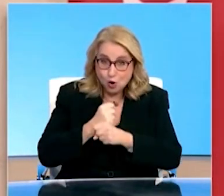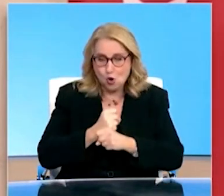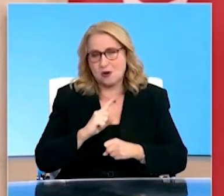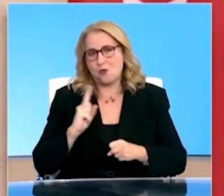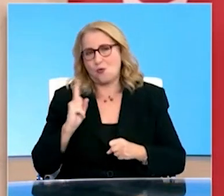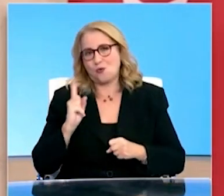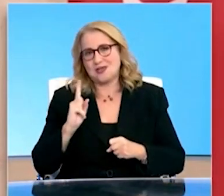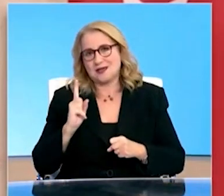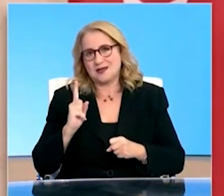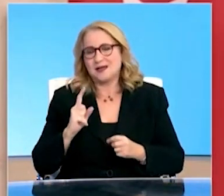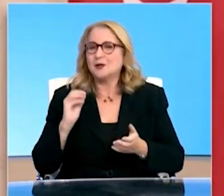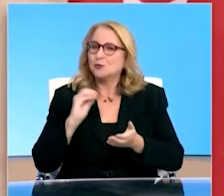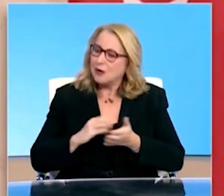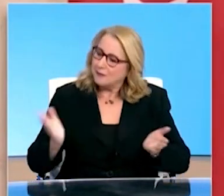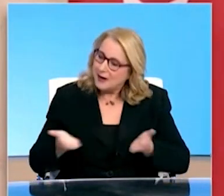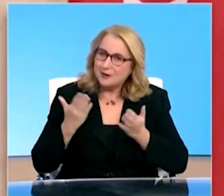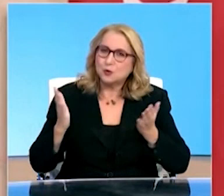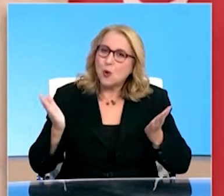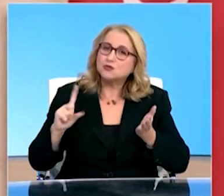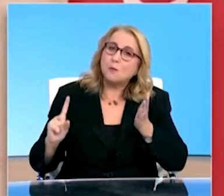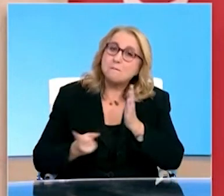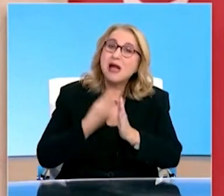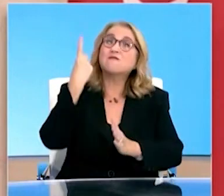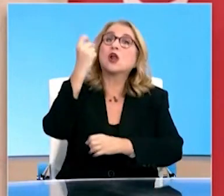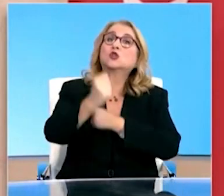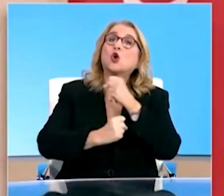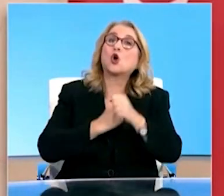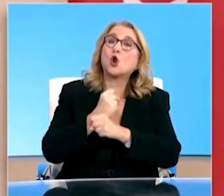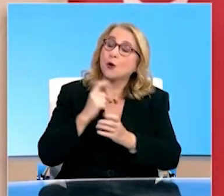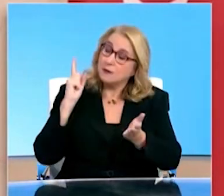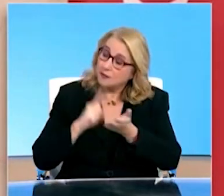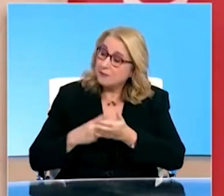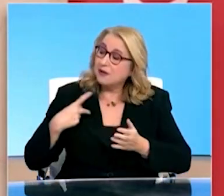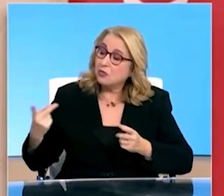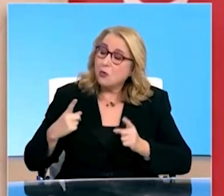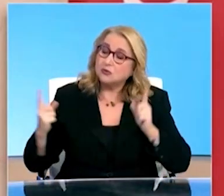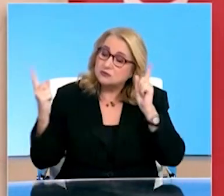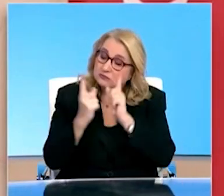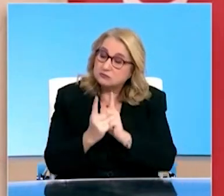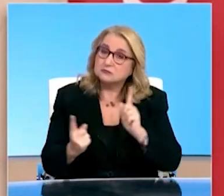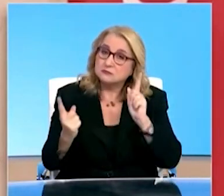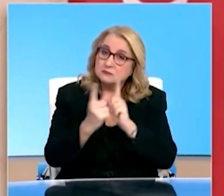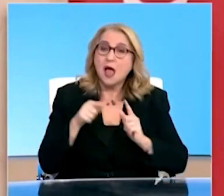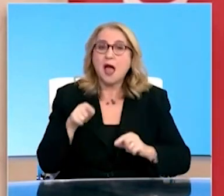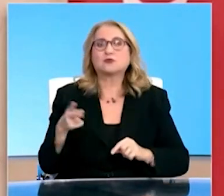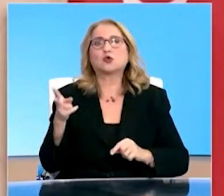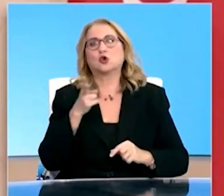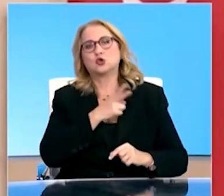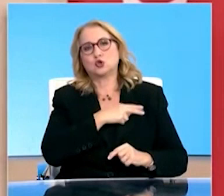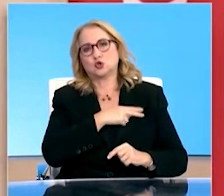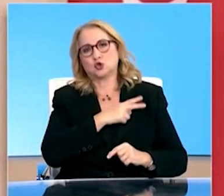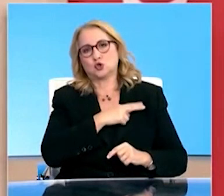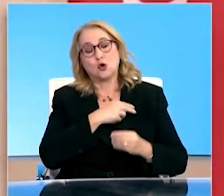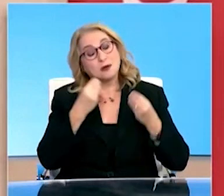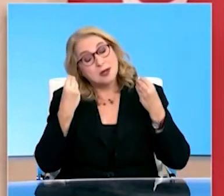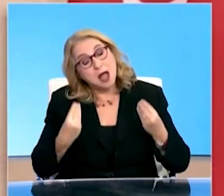να πραγματοποιήσουμε τουλάχιστον μια φορά το χρόνο αυτή τη συνάντηση και πιστεύω ότι αυτό θα ήταν